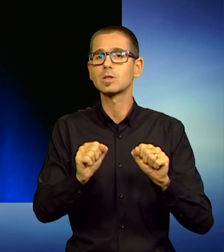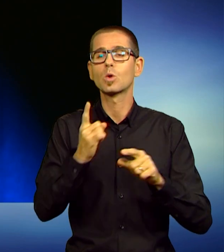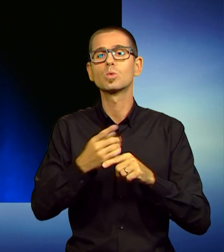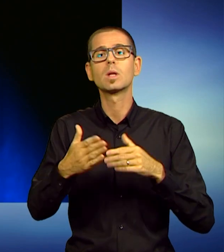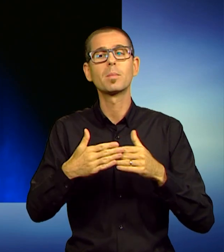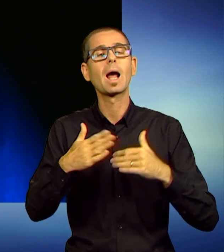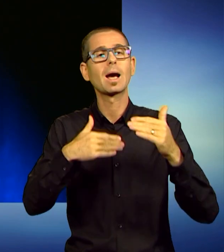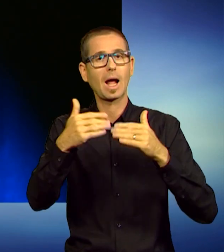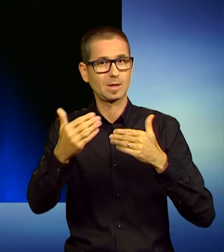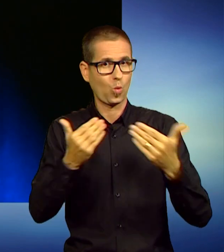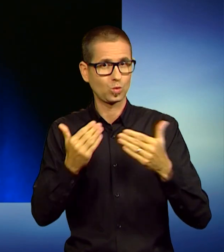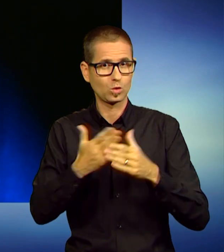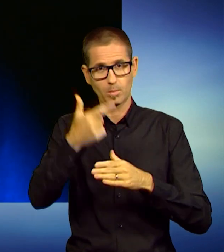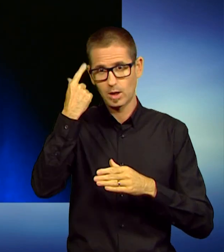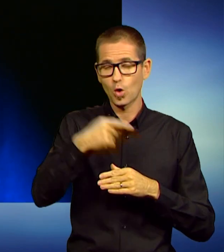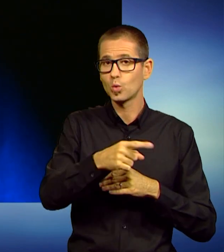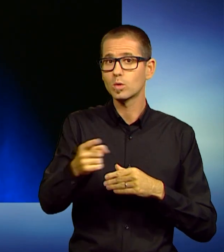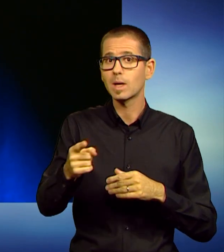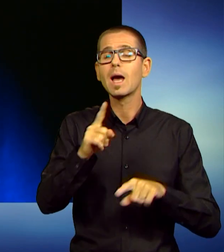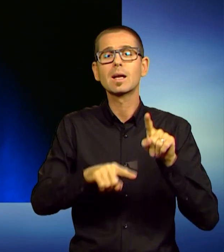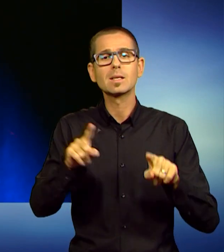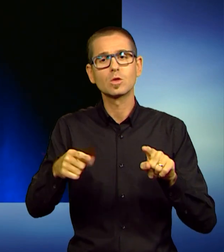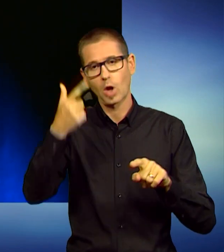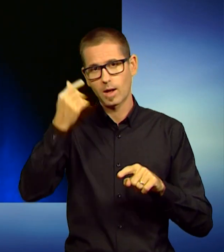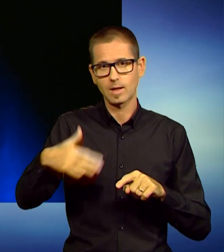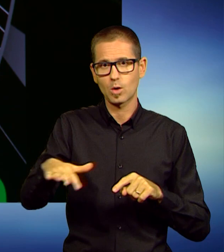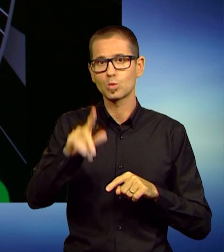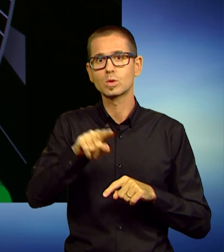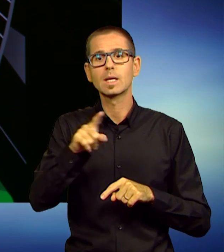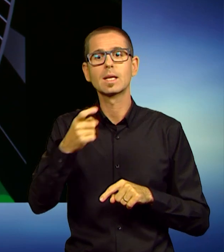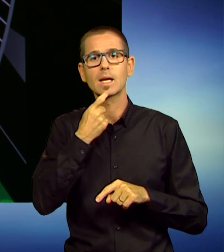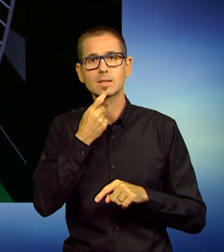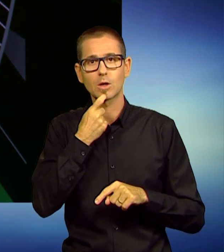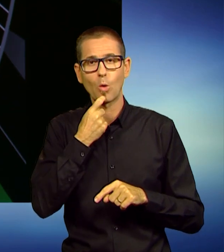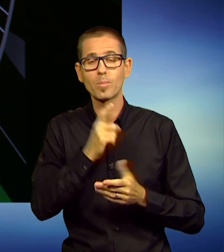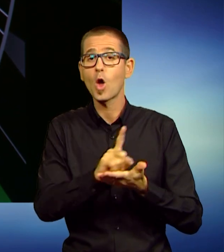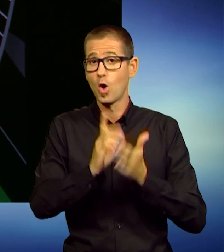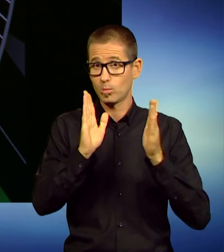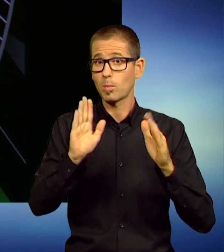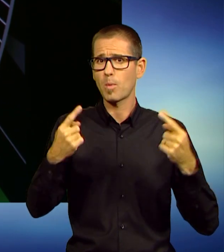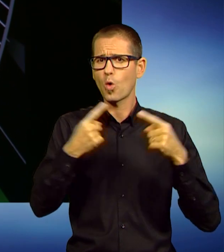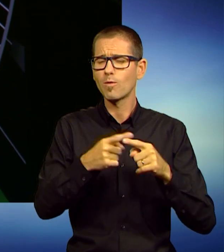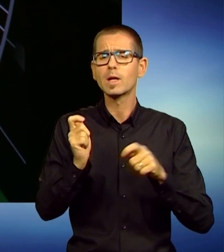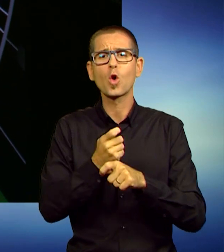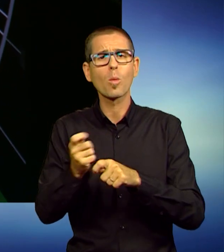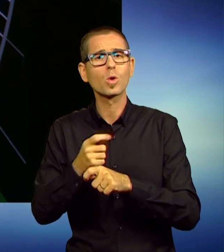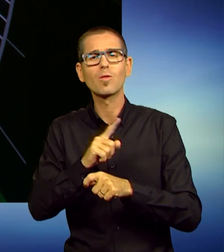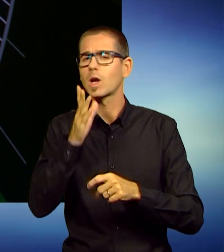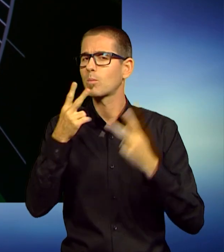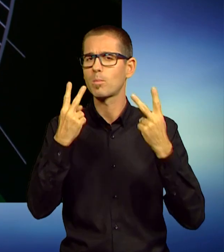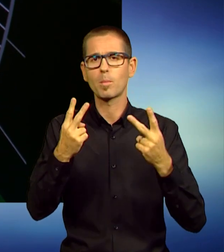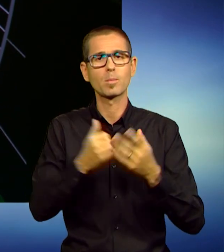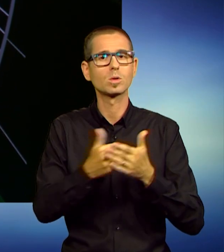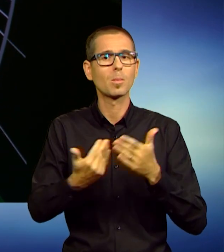med ljudmi različnih narodnosti in jezikov. Obdobje pokonfliktne obnove pa ne bo pomembno samo